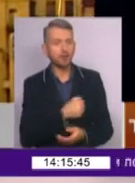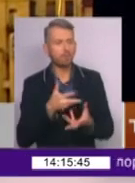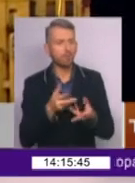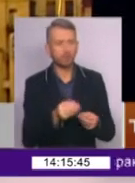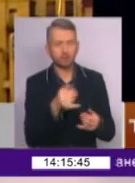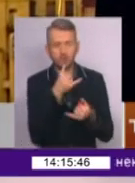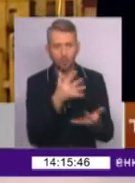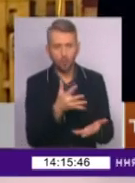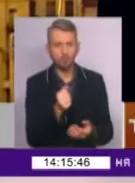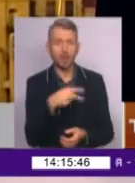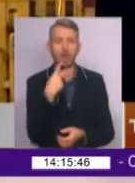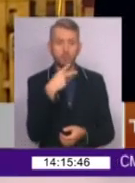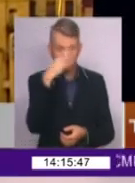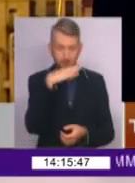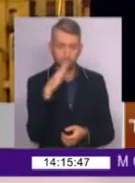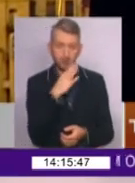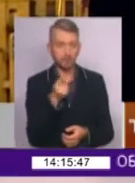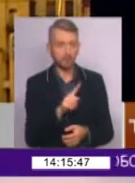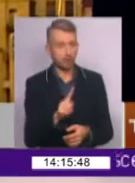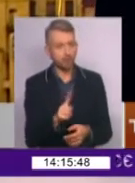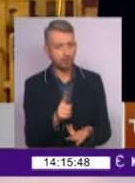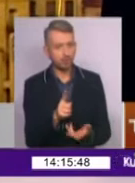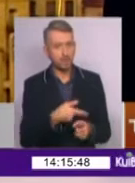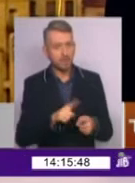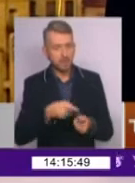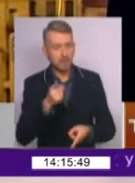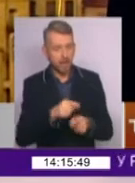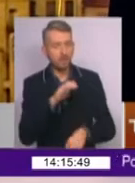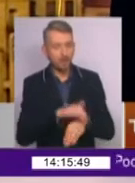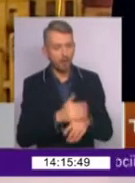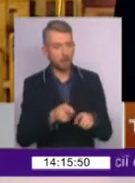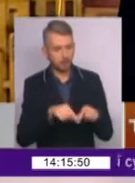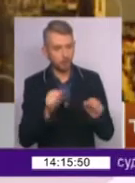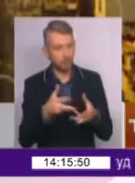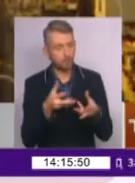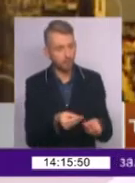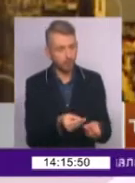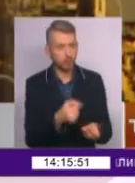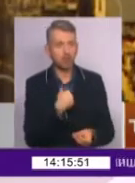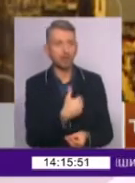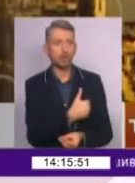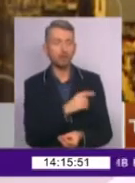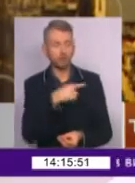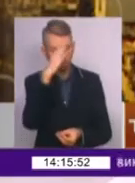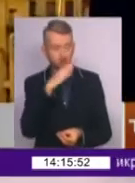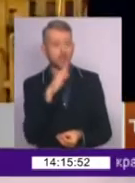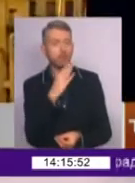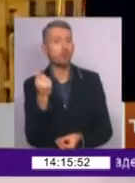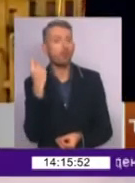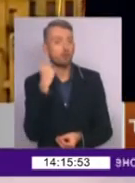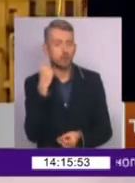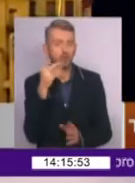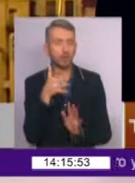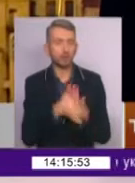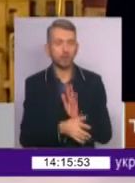не можемо. А паління батьків – це реальний факт, на який можна вплинути. І я б хотіла, щоб батьки це почули і